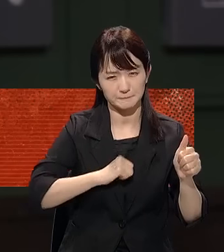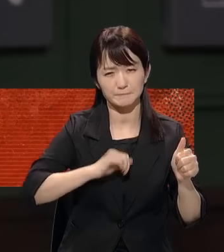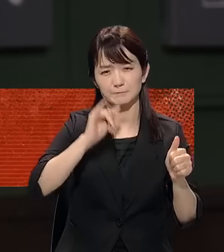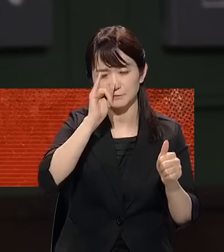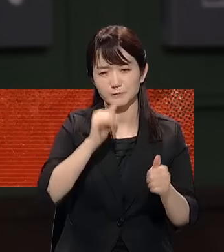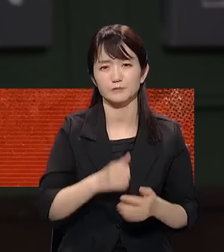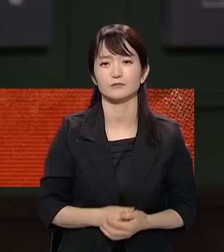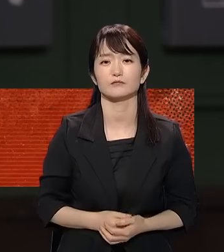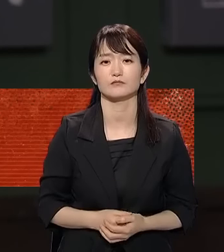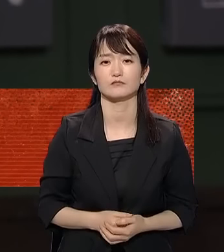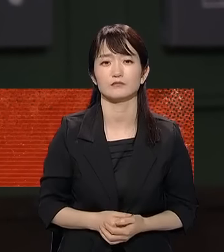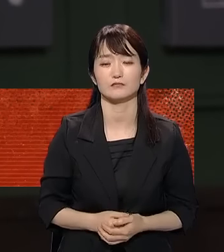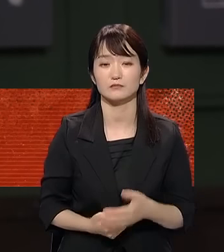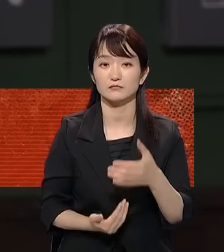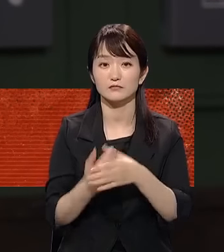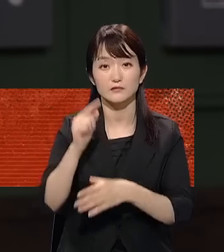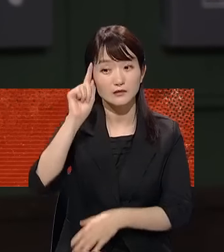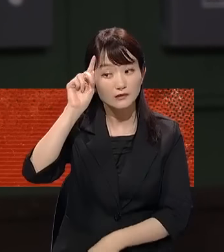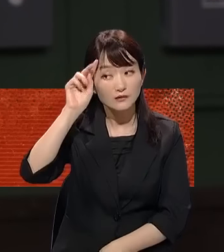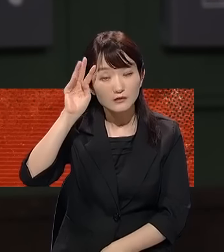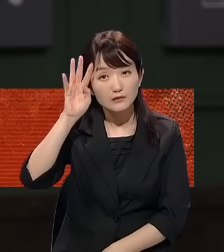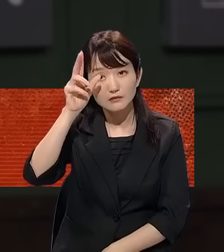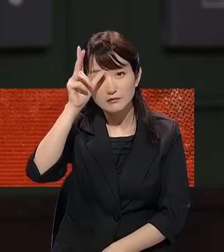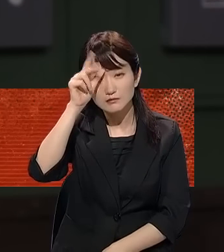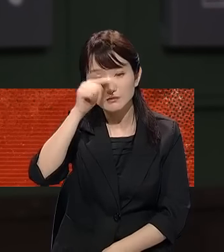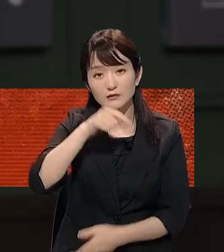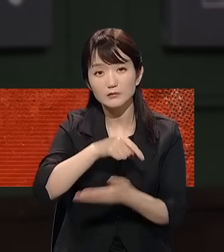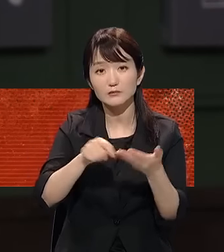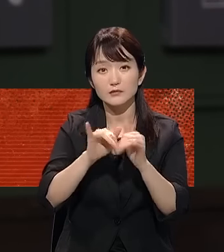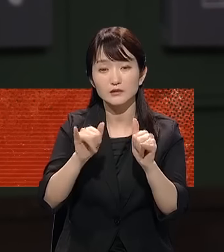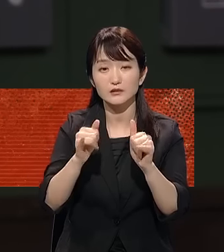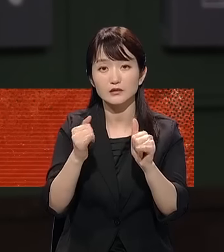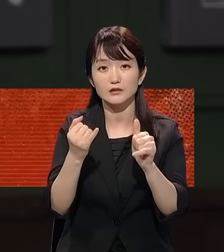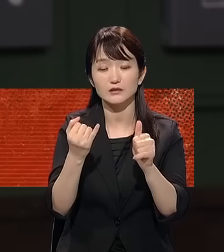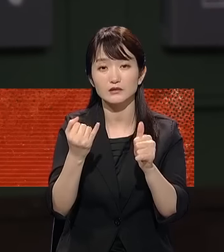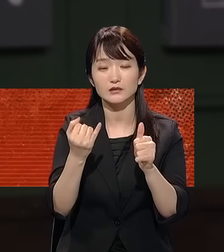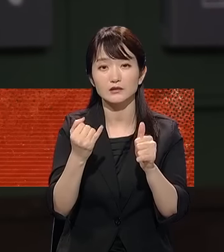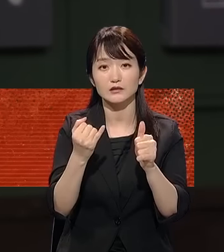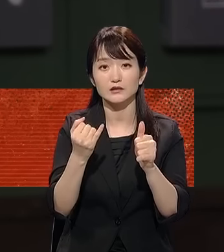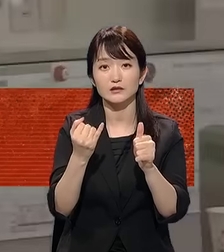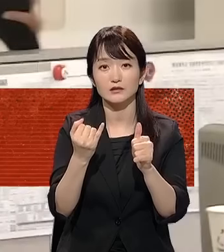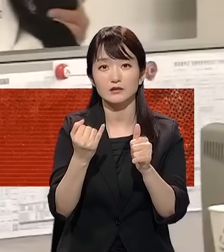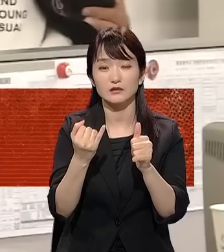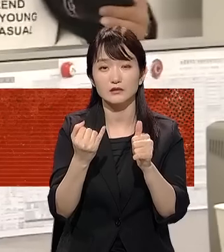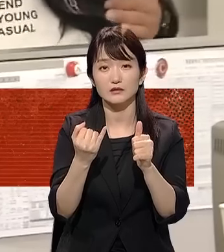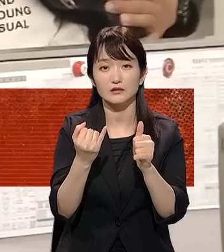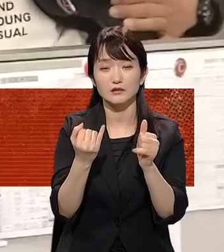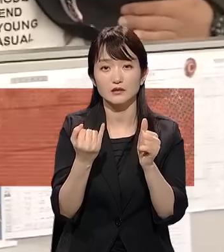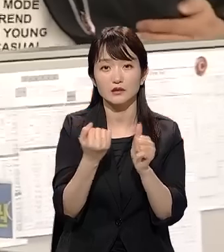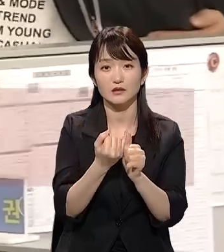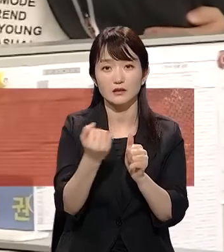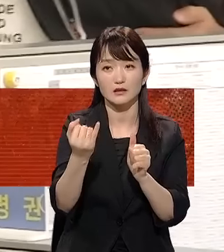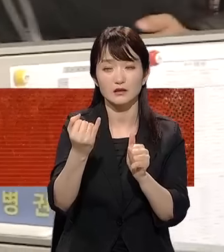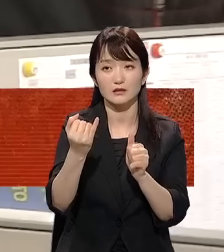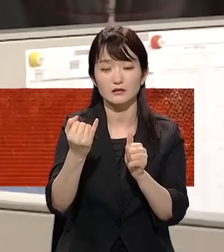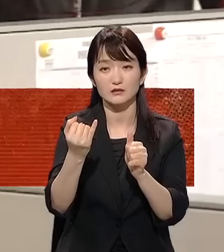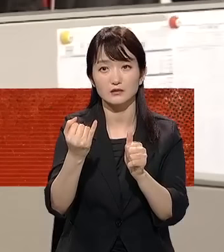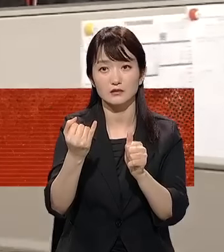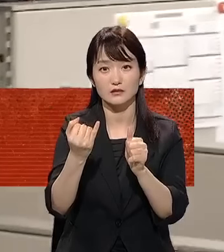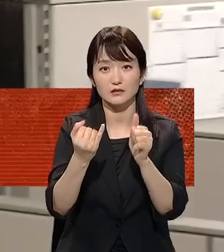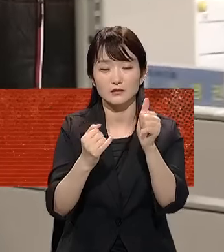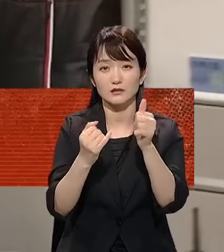합니다 그런데 사건 며칠 뒤에 경찰이 피해자의 사위인 안씨를 살인범으로 체포를 하게 됩니다 자 박변